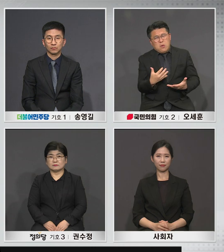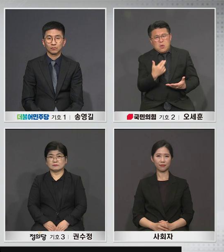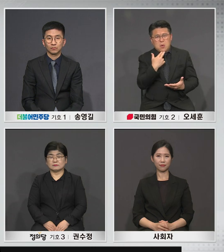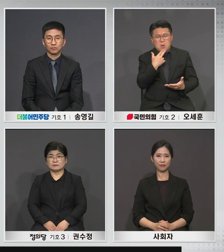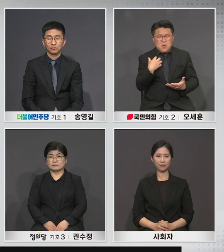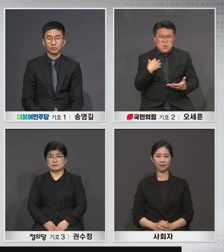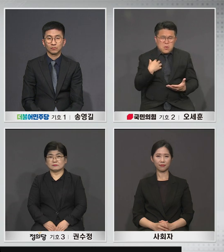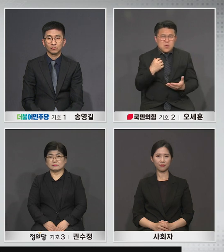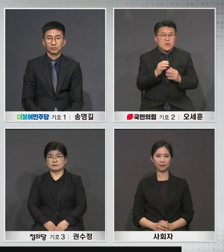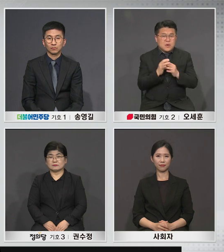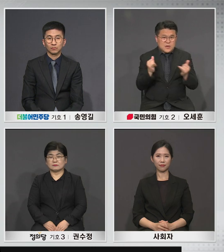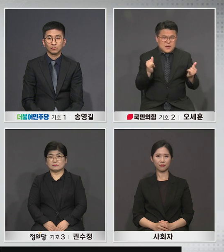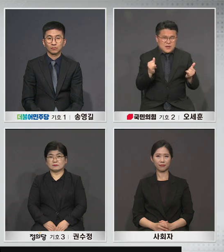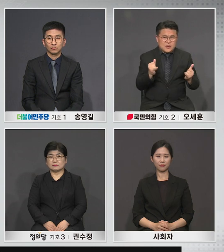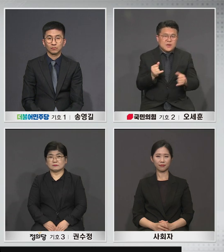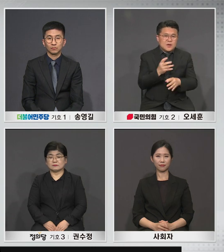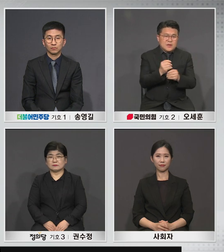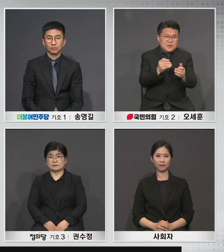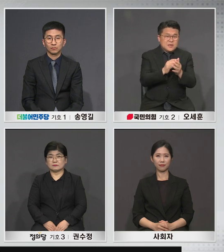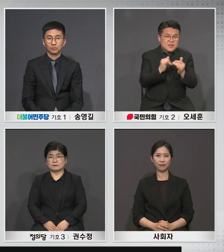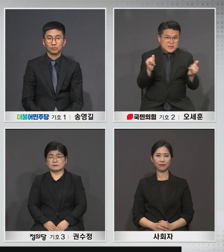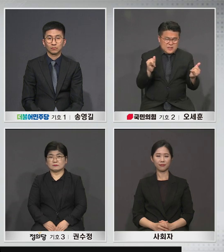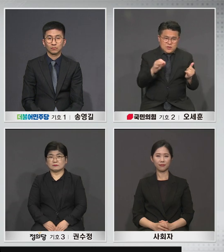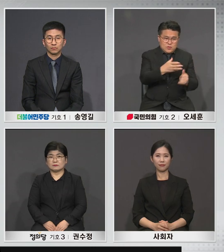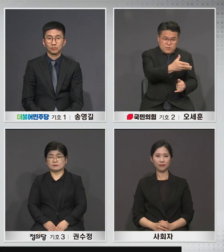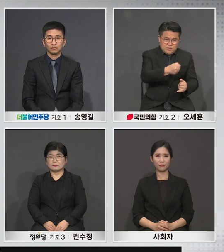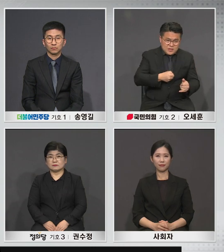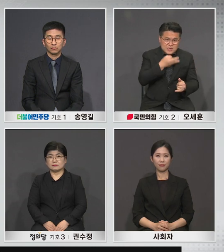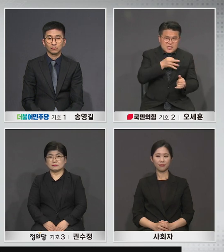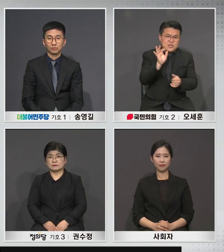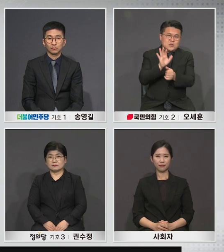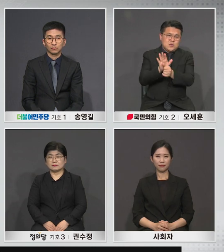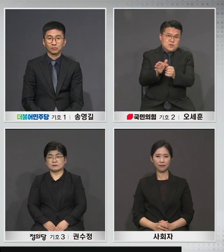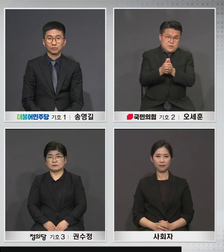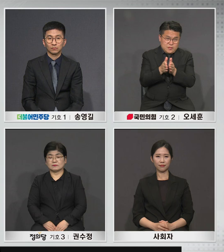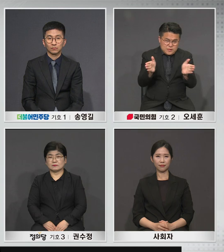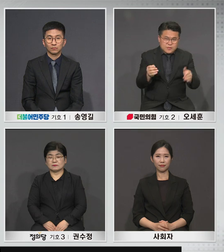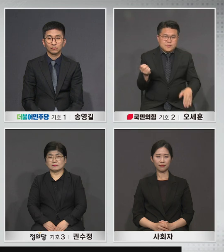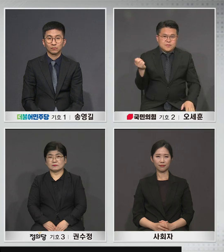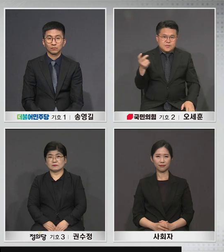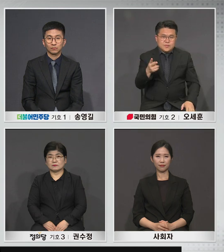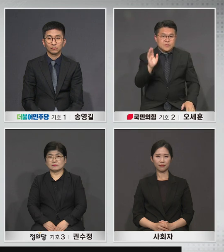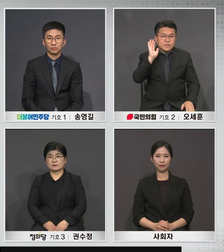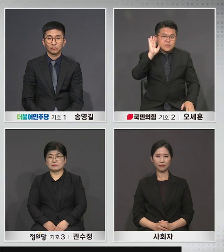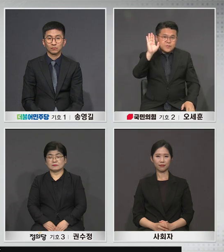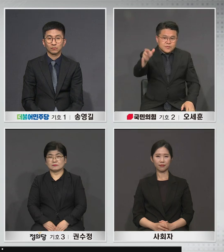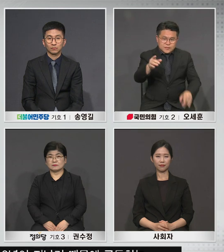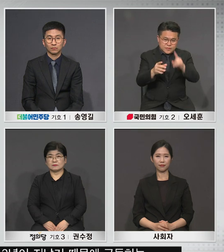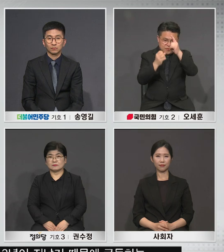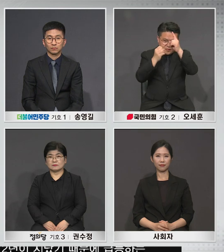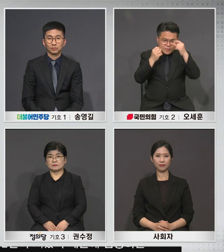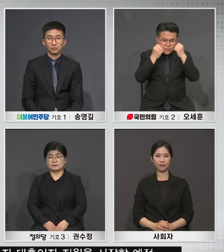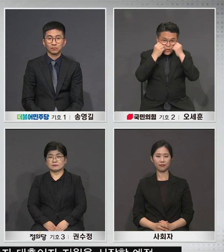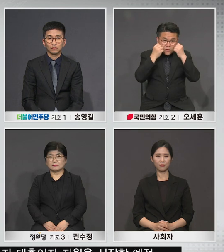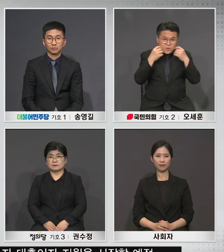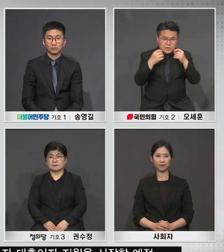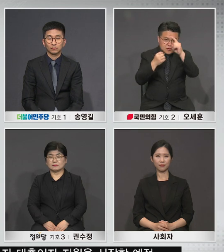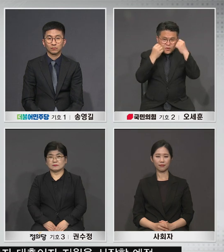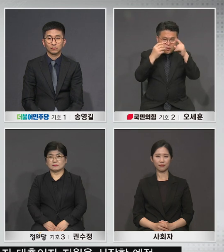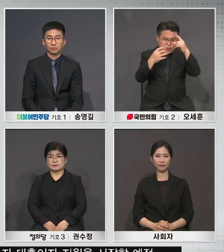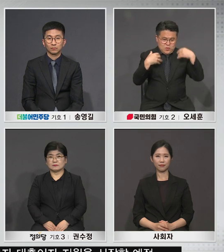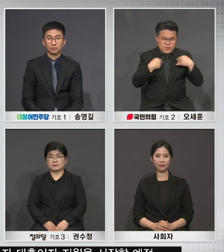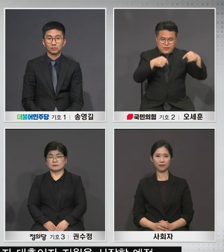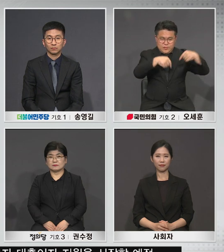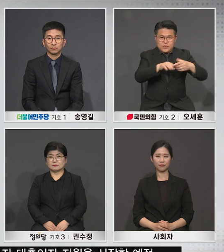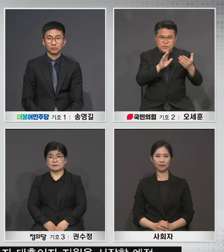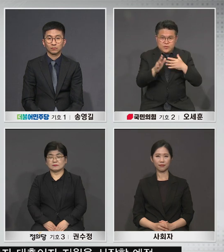갱신 만료자 대출이자 지원을 시작할 예정입니다. 아울러서 앞으로 신정부와 협의해서 재건축